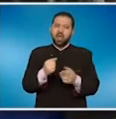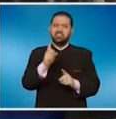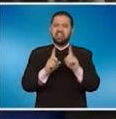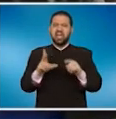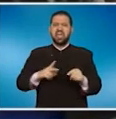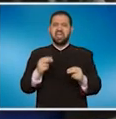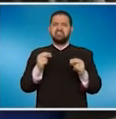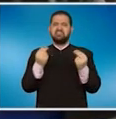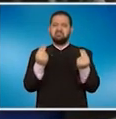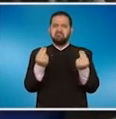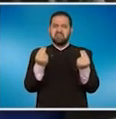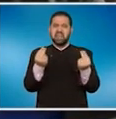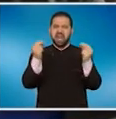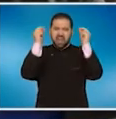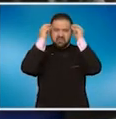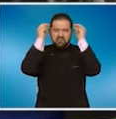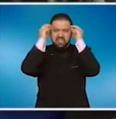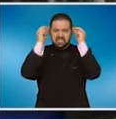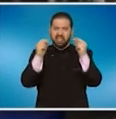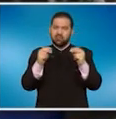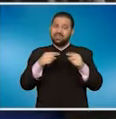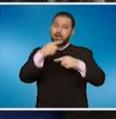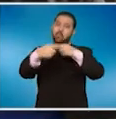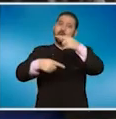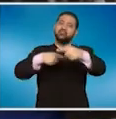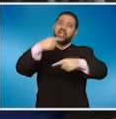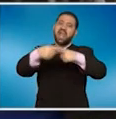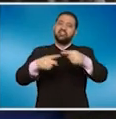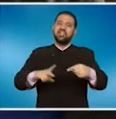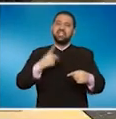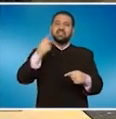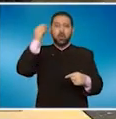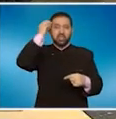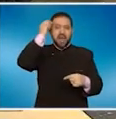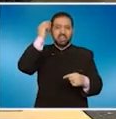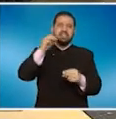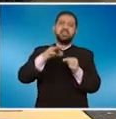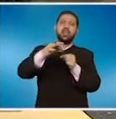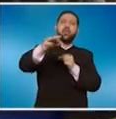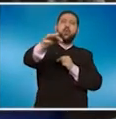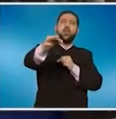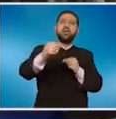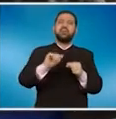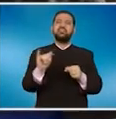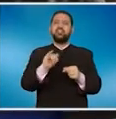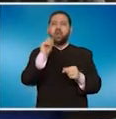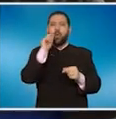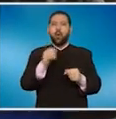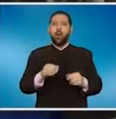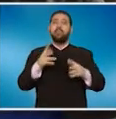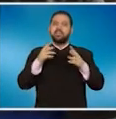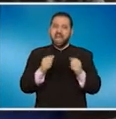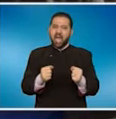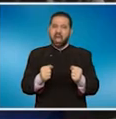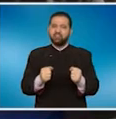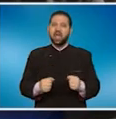de experimentat, ci de obicei se preia de la înaintași. Este o tradiție foarte lungă și cel care se